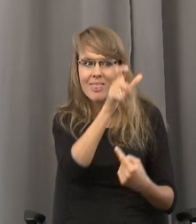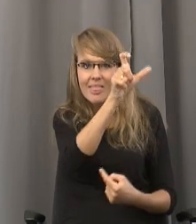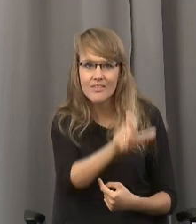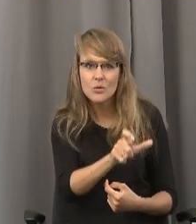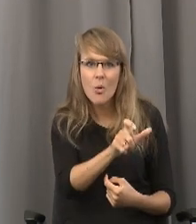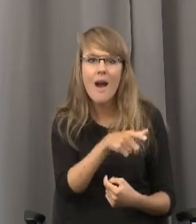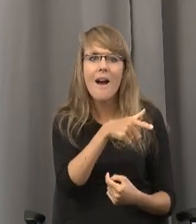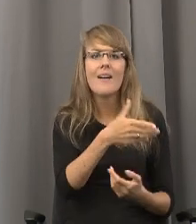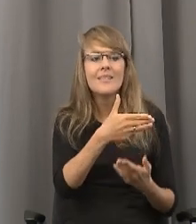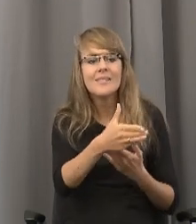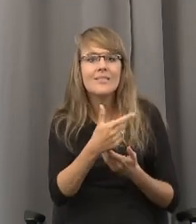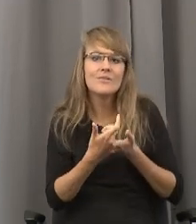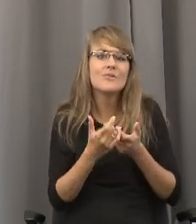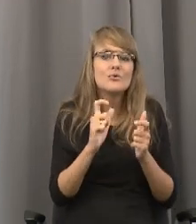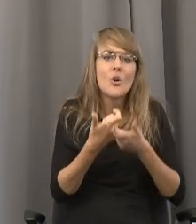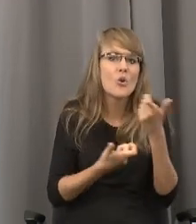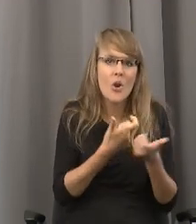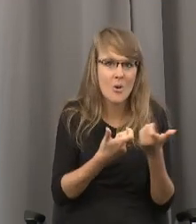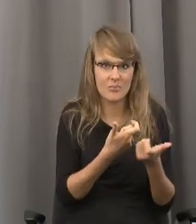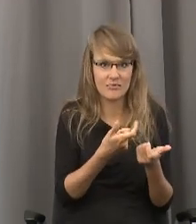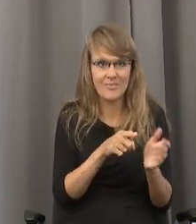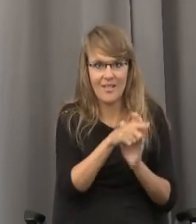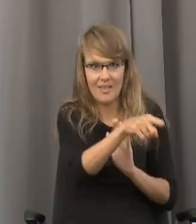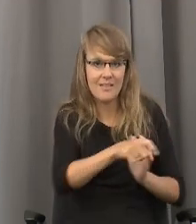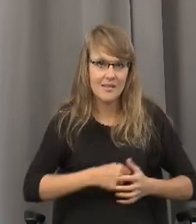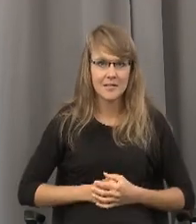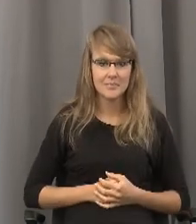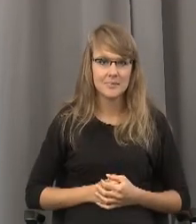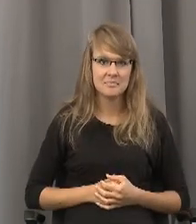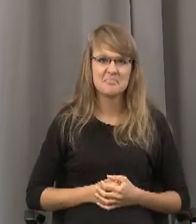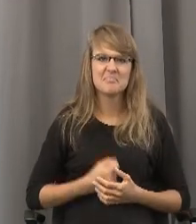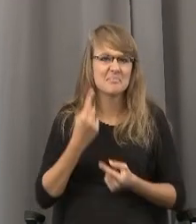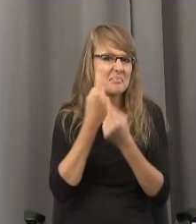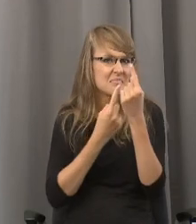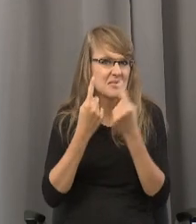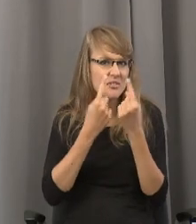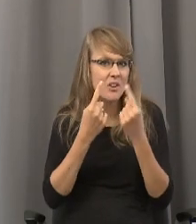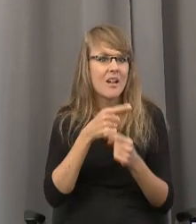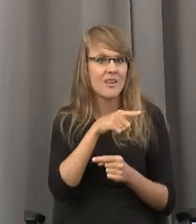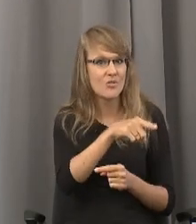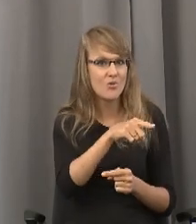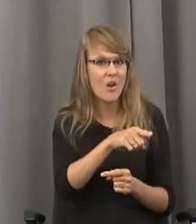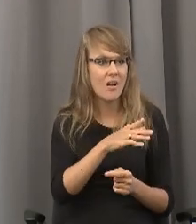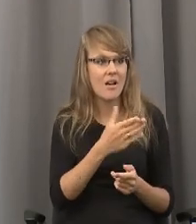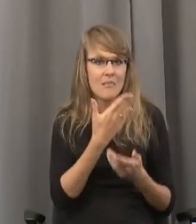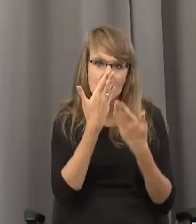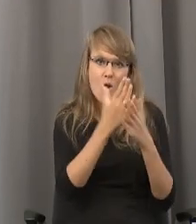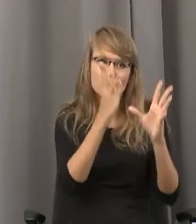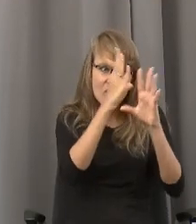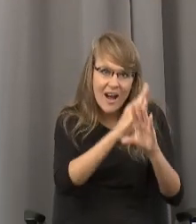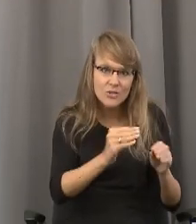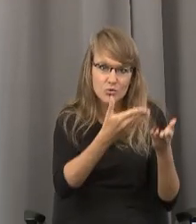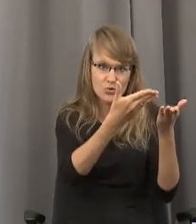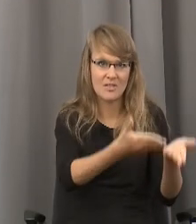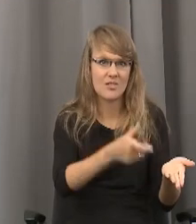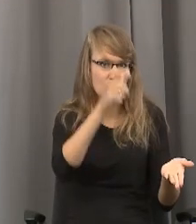sposoby działania wobec tego chorego. Myślę, że to jest przywracanie właśnie godności człowiekowi, a z